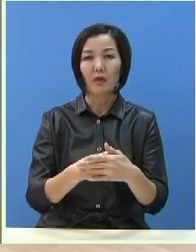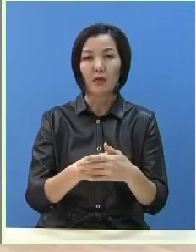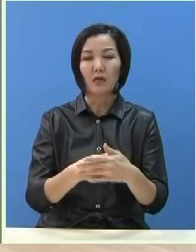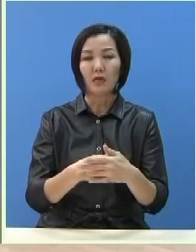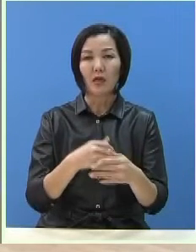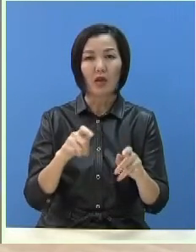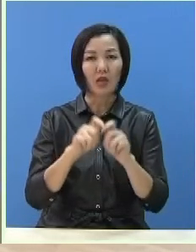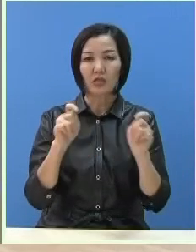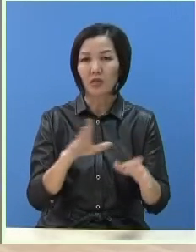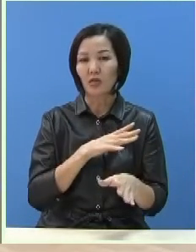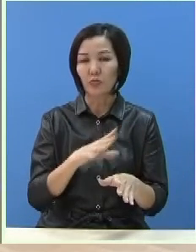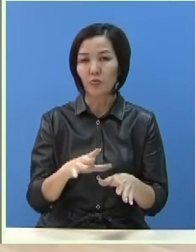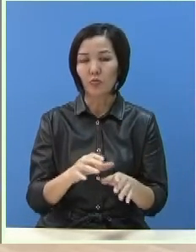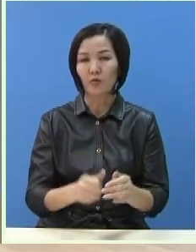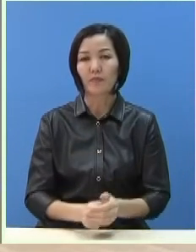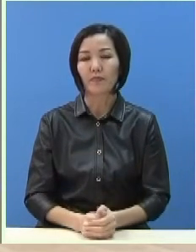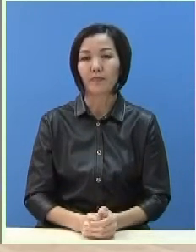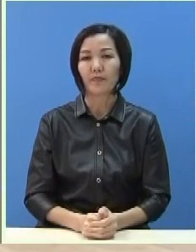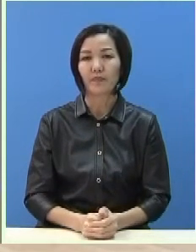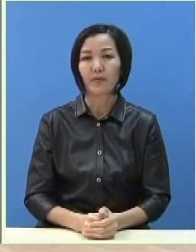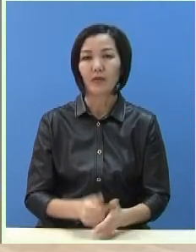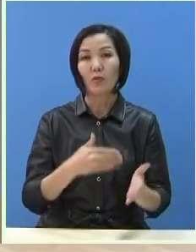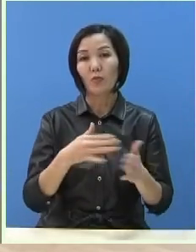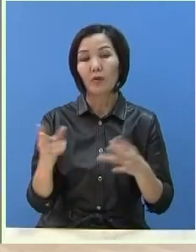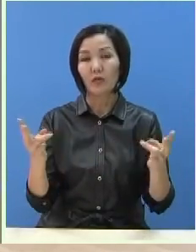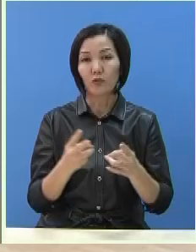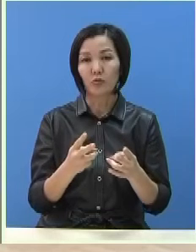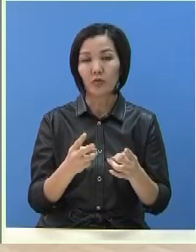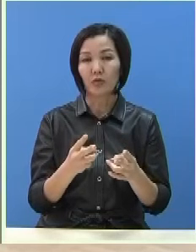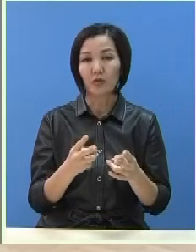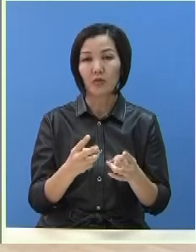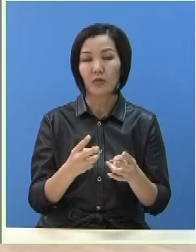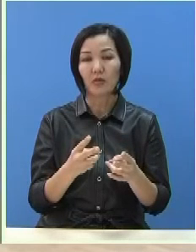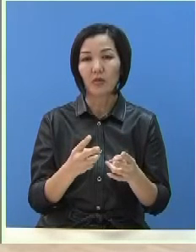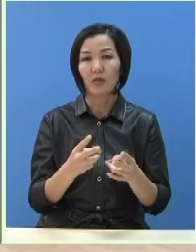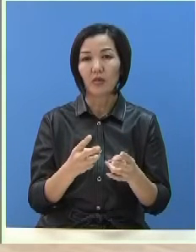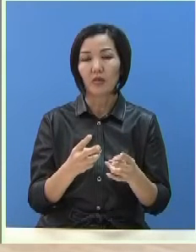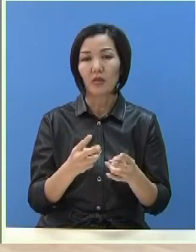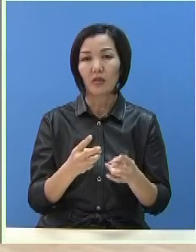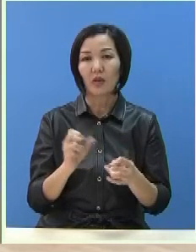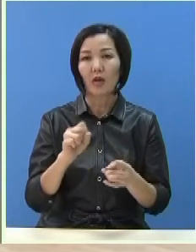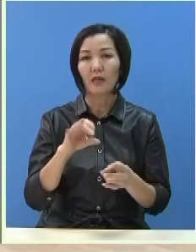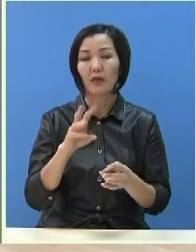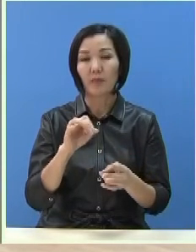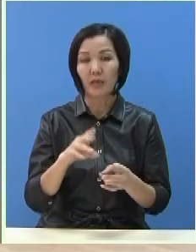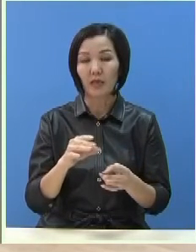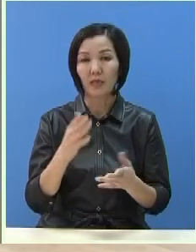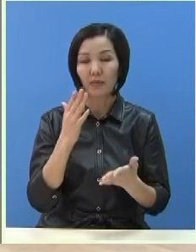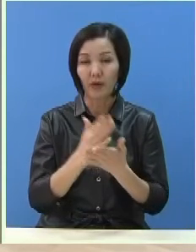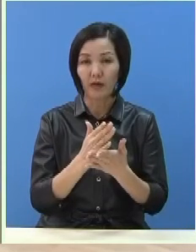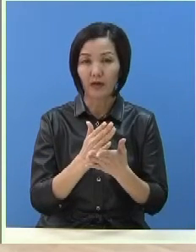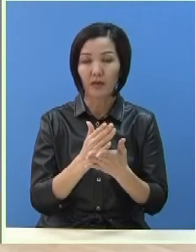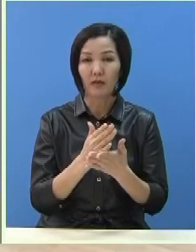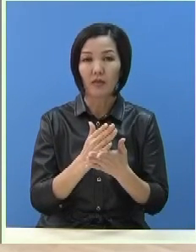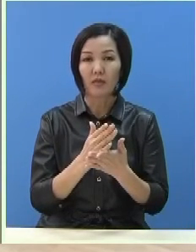сектор деп отырға, солардың бәрін убрать ету керек бізге. Алып тастау керек. Оның бәрі керек емес. Мына мен бір жағын айтайын деген, мына атамекен деп отыр. Атамекендердің бәрі